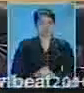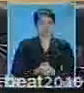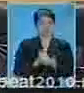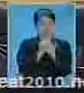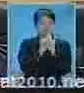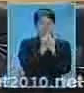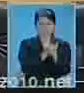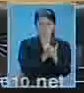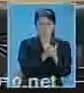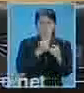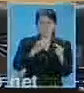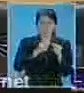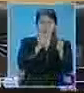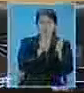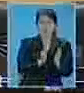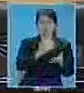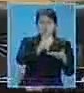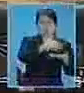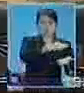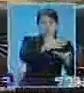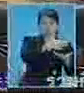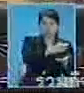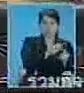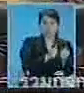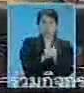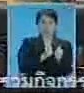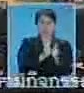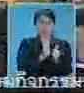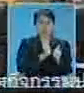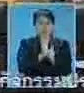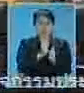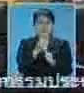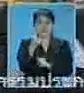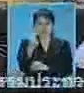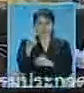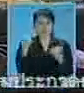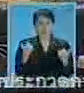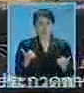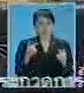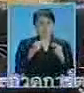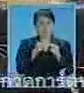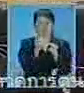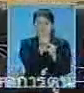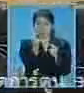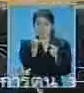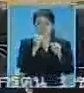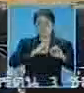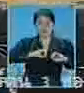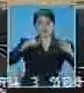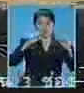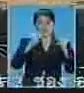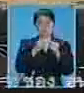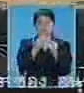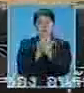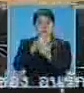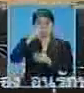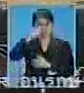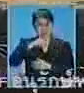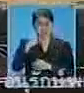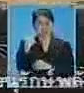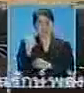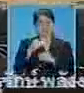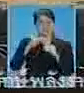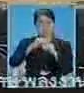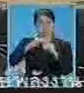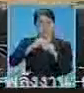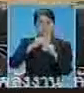ให้ผู้ส่งออกของเราสามารถแข่งขันได้และวันนี้ตัวเลขก็ชัดเจนนะครับเงินบาทแข็งค่าขึ้นมาประมาณ 10% ปีที่แล้ว